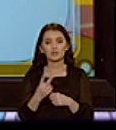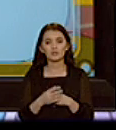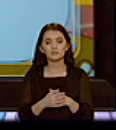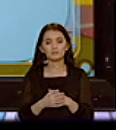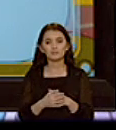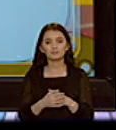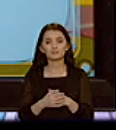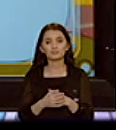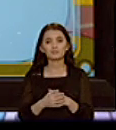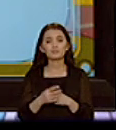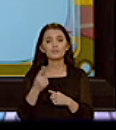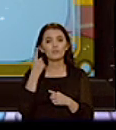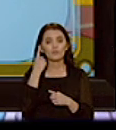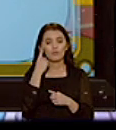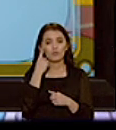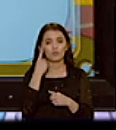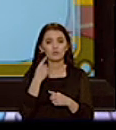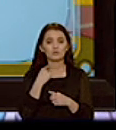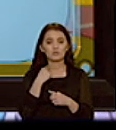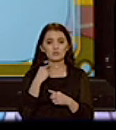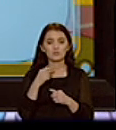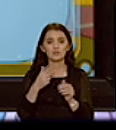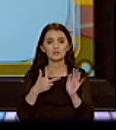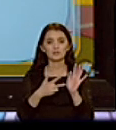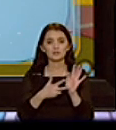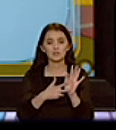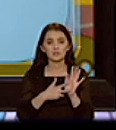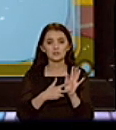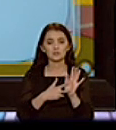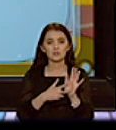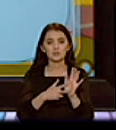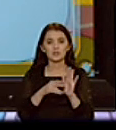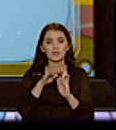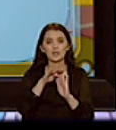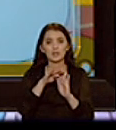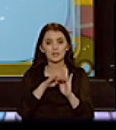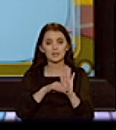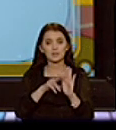esa, o'ylangan son 8 ta kamaytirilsa